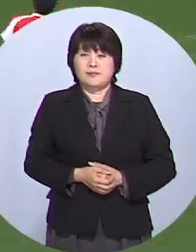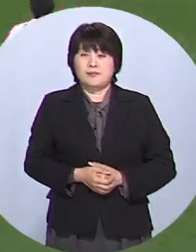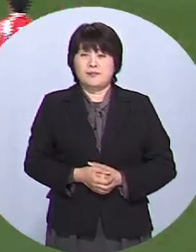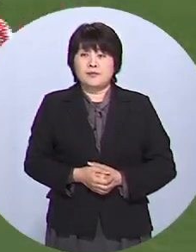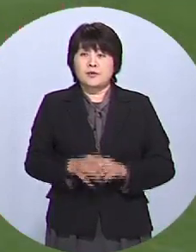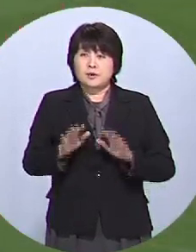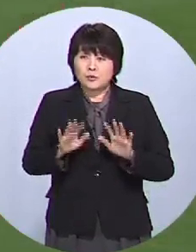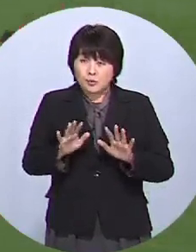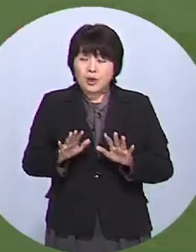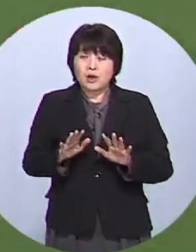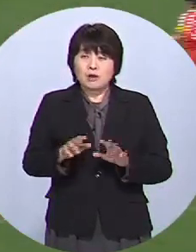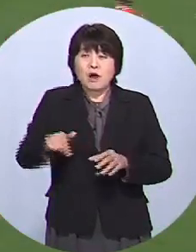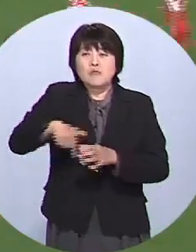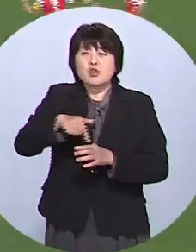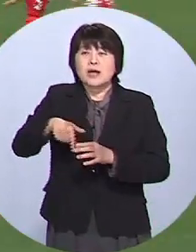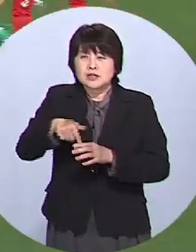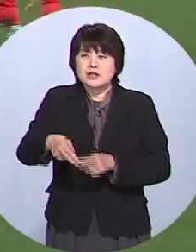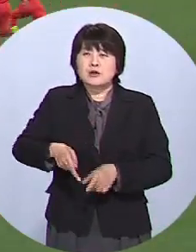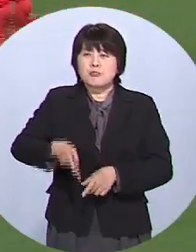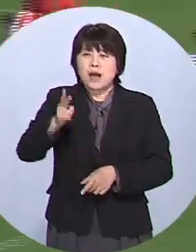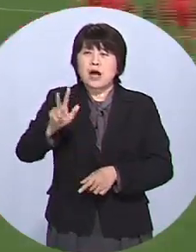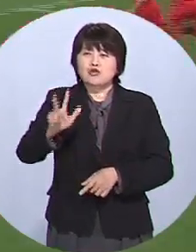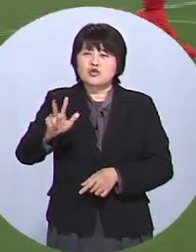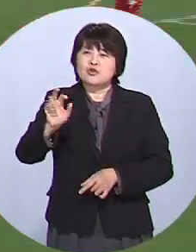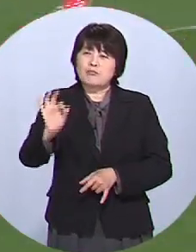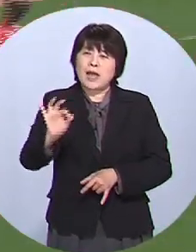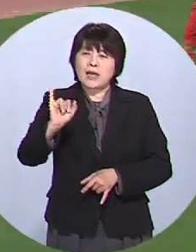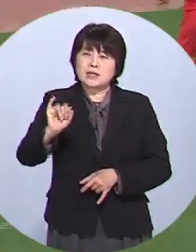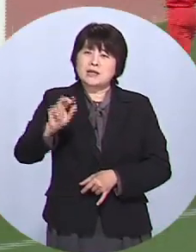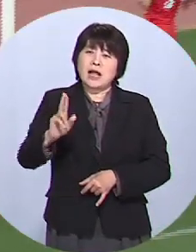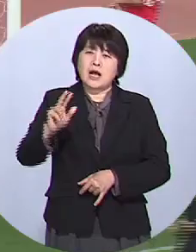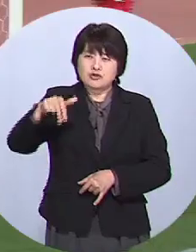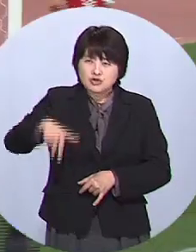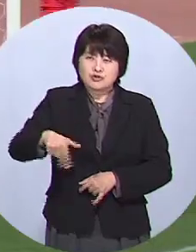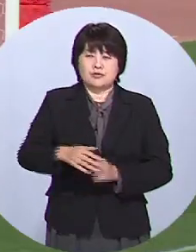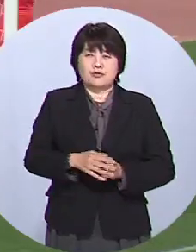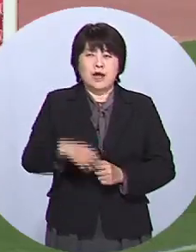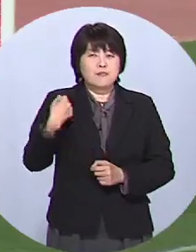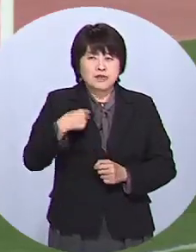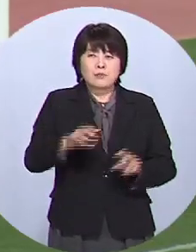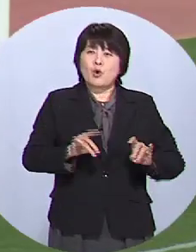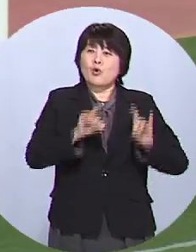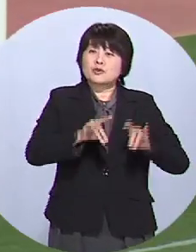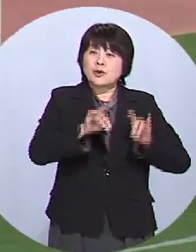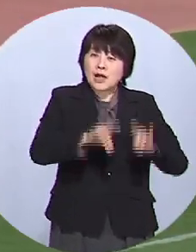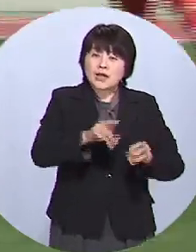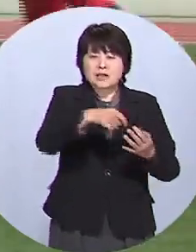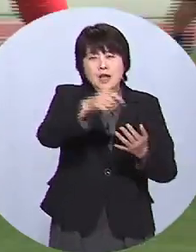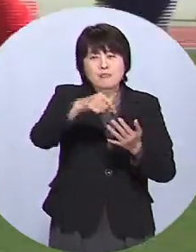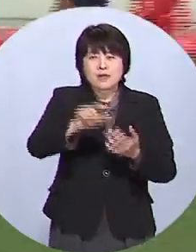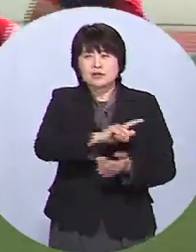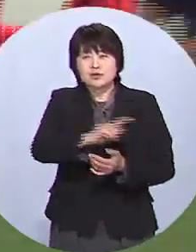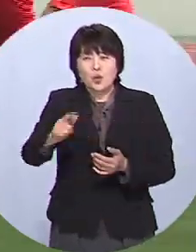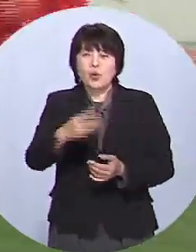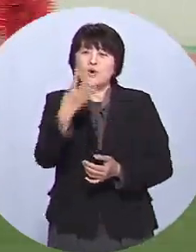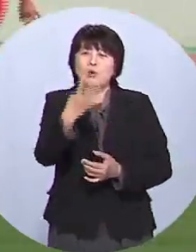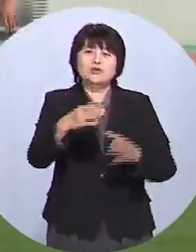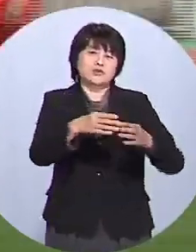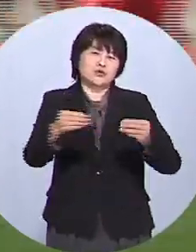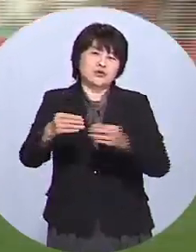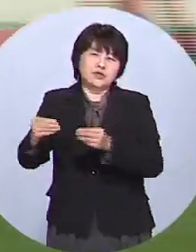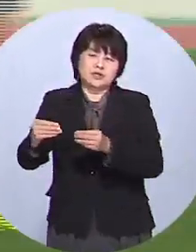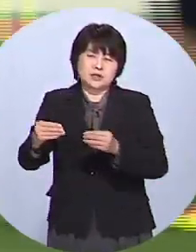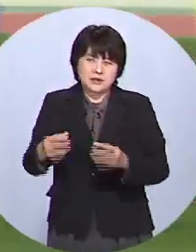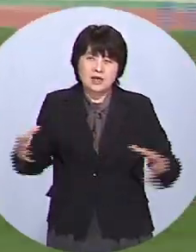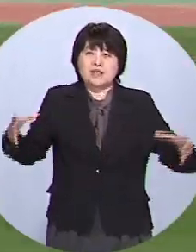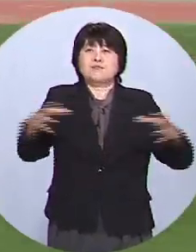今大会はブラジルのパルメイラスや南オーストラリア州選抜など4カ国の海外チームを迎え、県